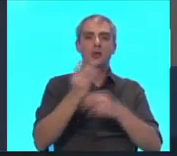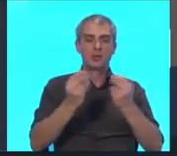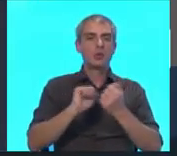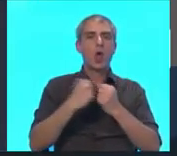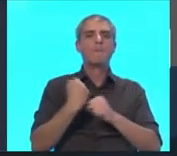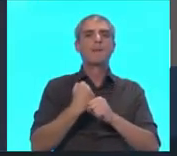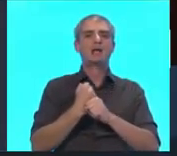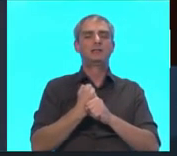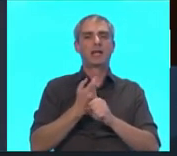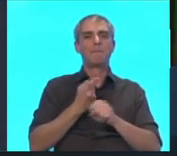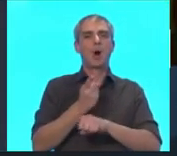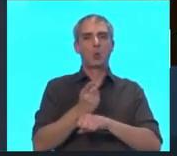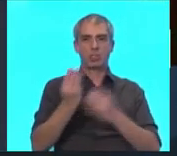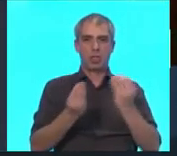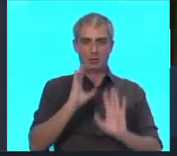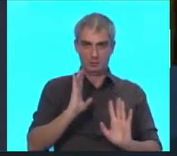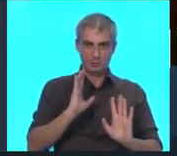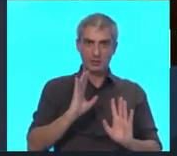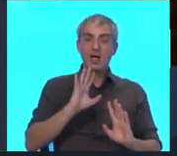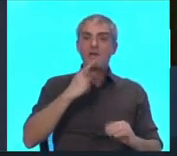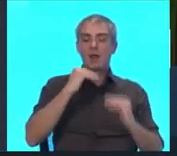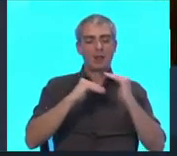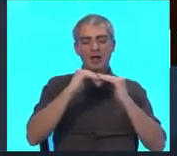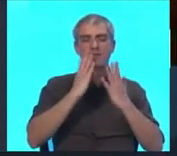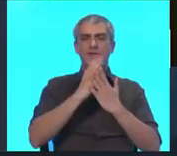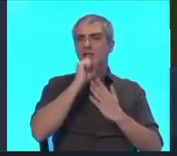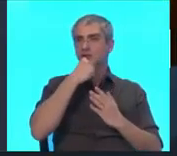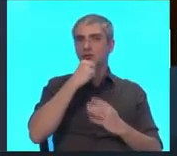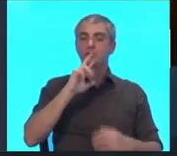מגונים לכאורה, כשמדובר על הרף של התיישנות שבין